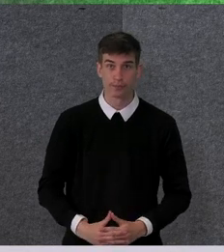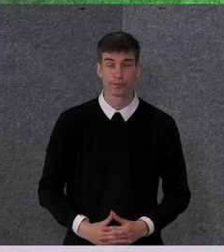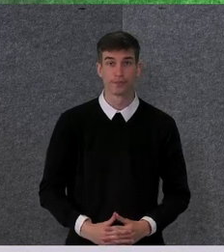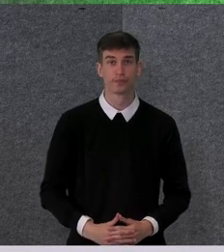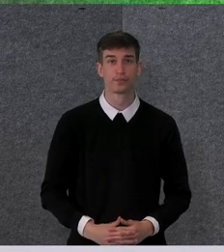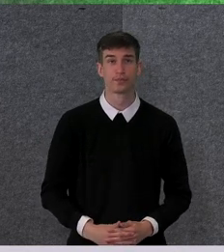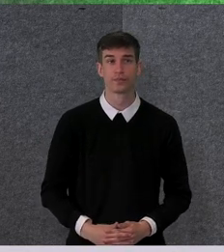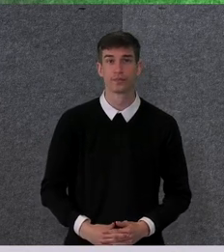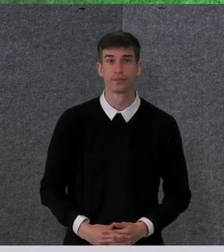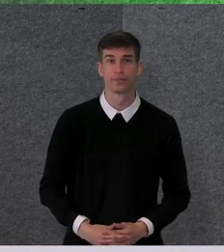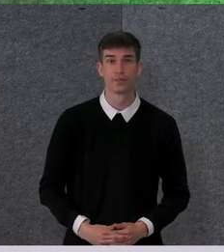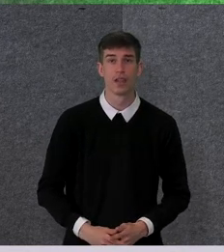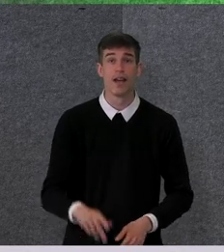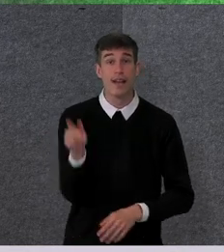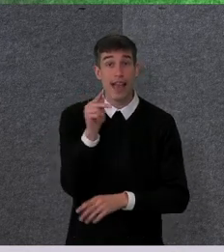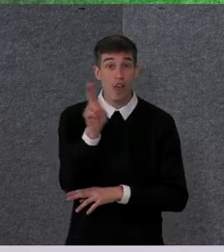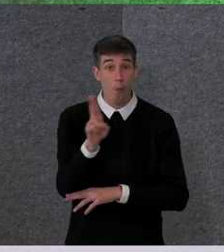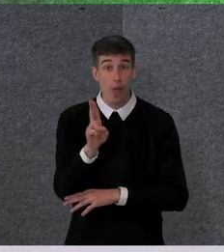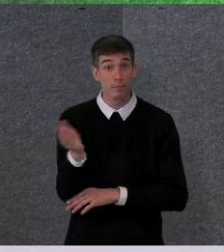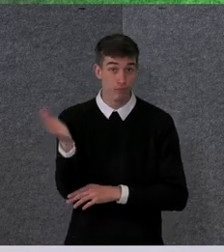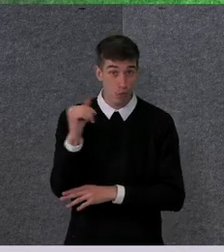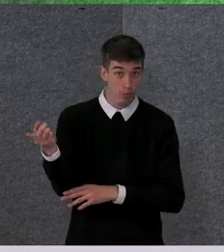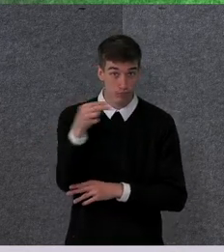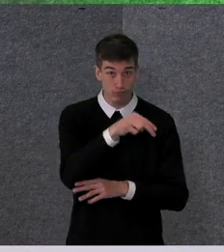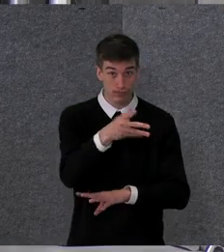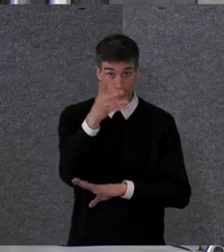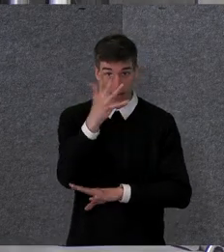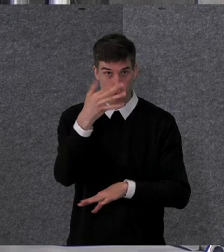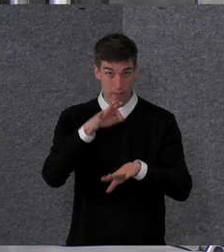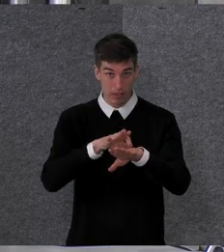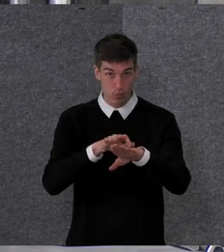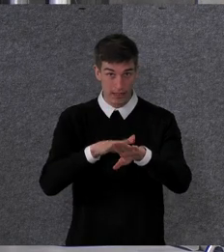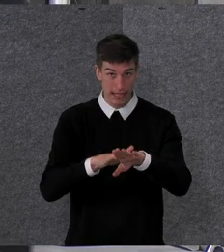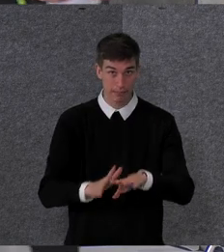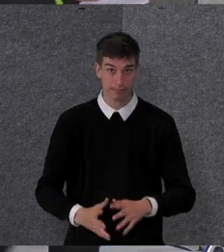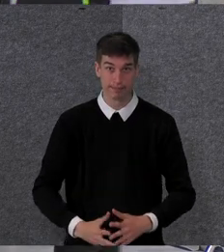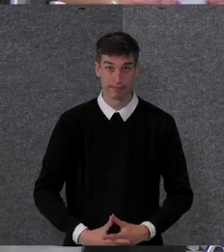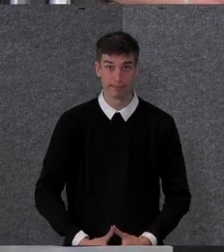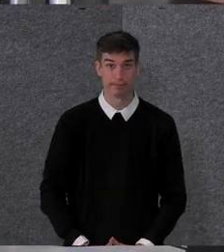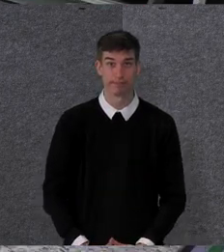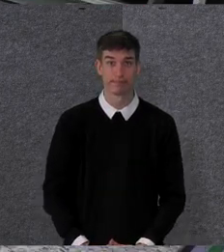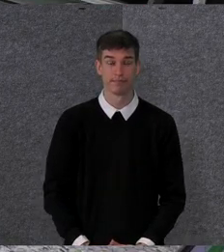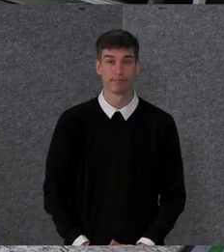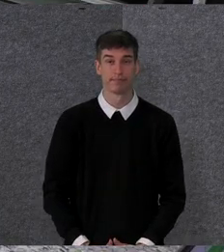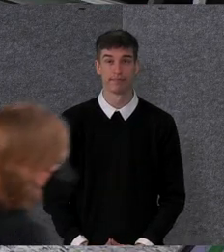Nun möchte ich aber gerne Katrin Uhlig das Wort erteilen. Katrin, du hast 5 Minuten.